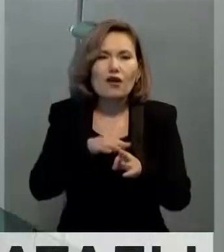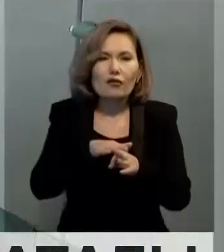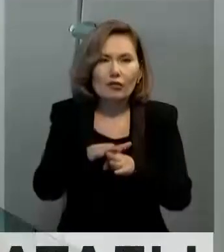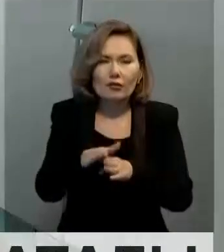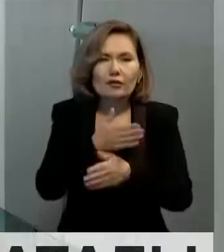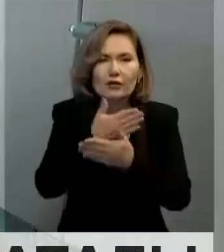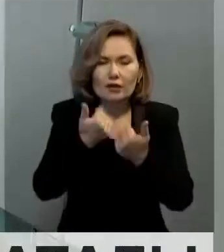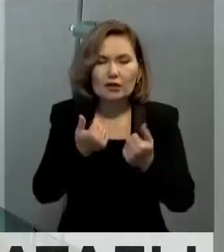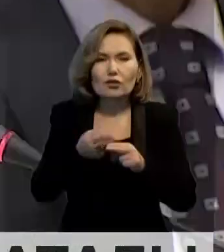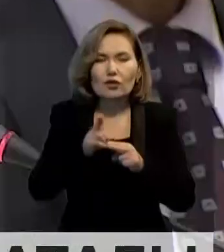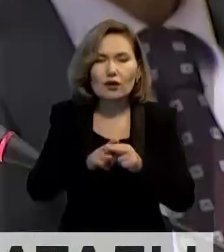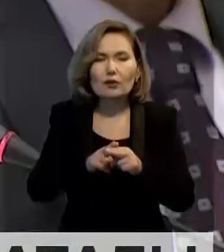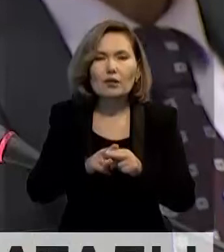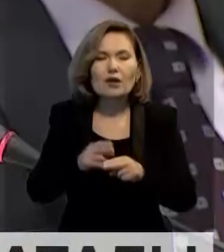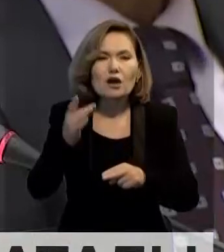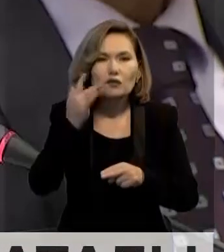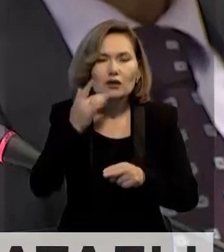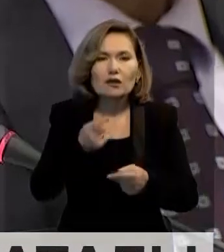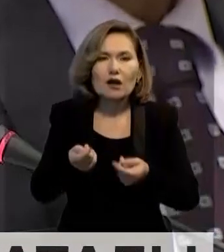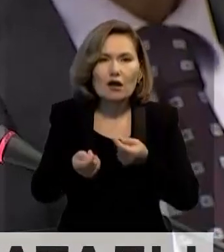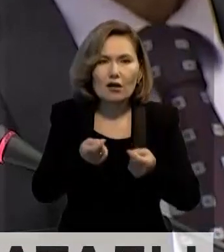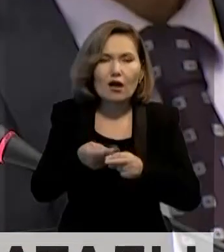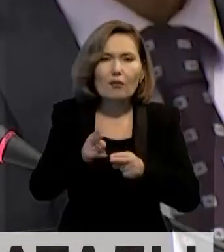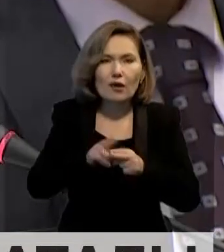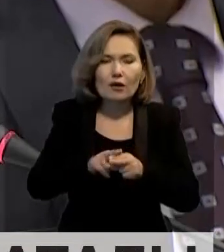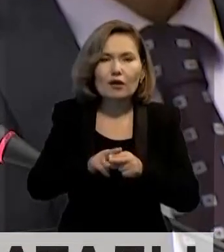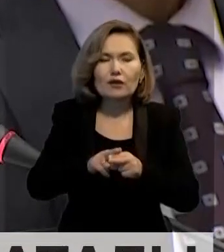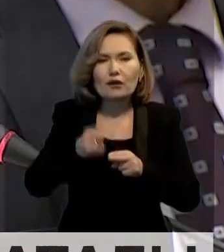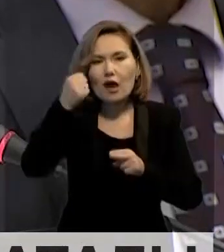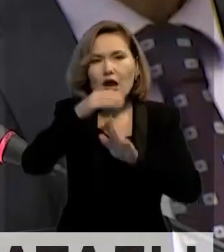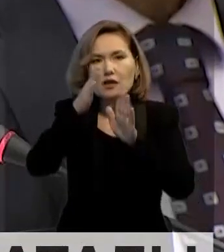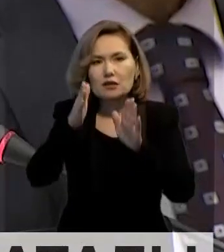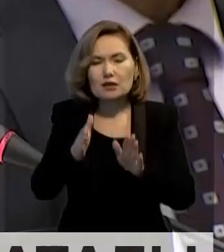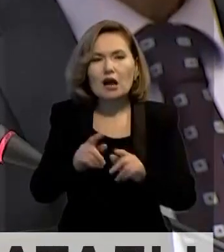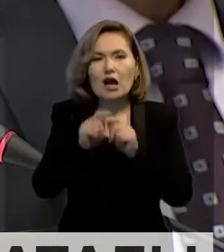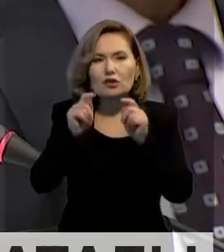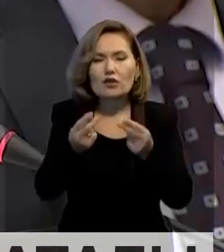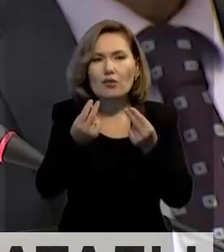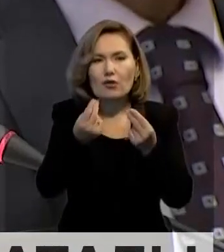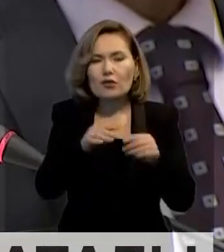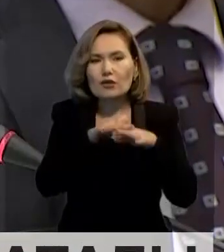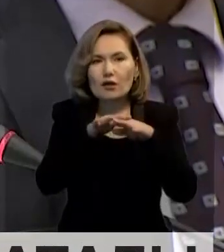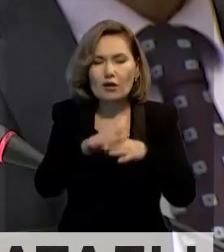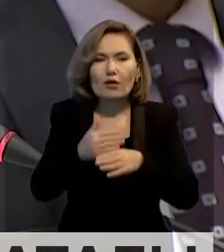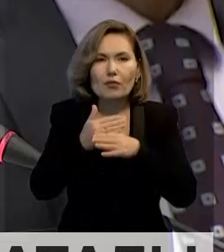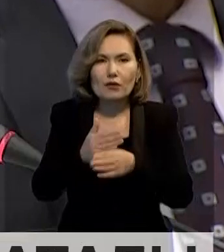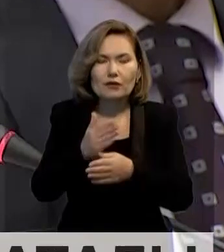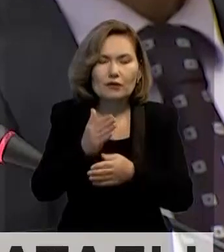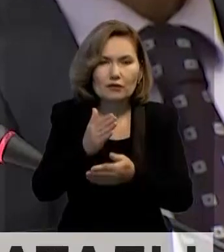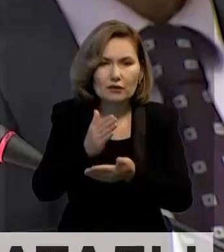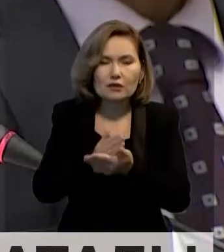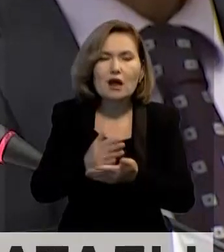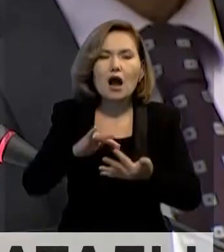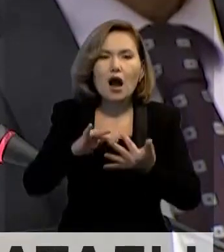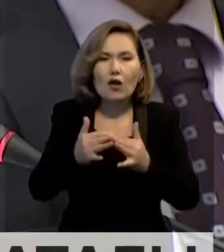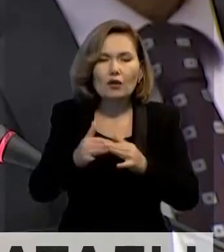Жергілікті әкімдіктер мәдени іс-шараларға ескерткіш ашуға келген кезде олар миллиондап қаражат табады. Ал халықты ауылдағы